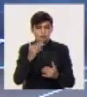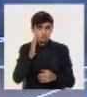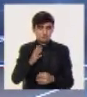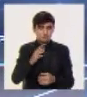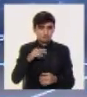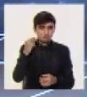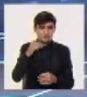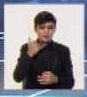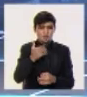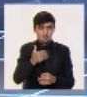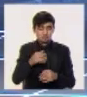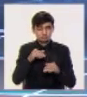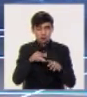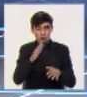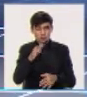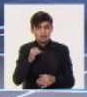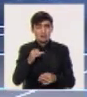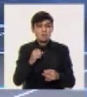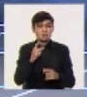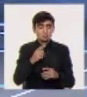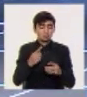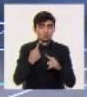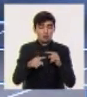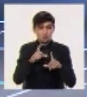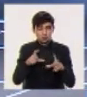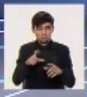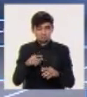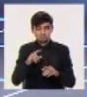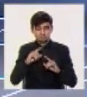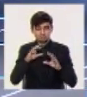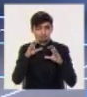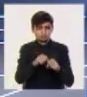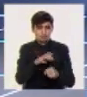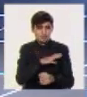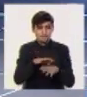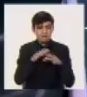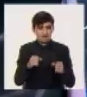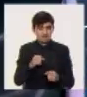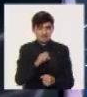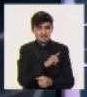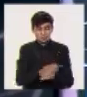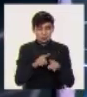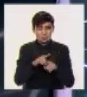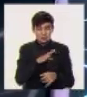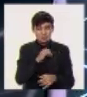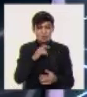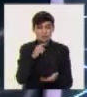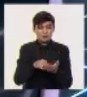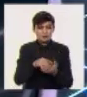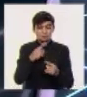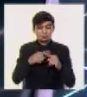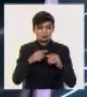исполнять обязанности президента и почему некоторые политики назвали это силовым захватом власти? Ответы на вопросы в следующем